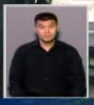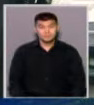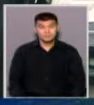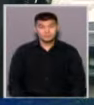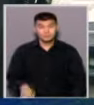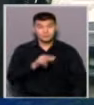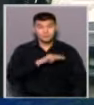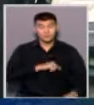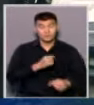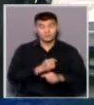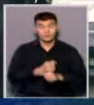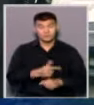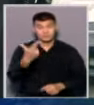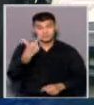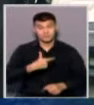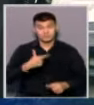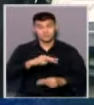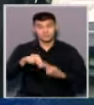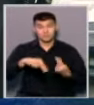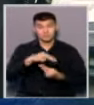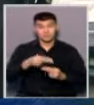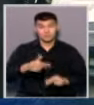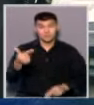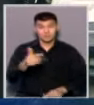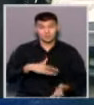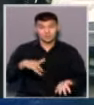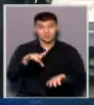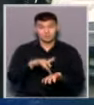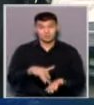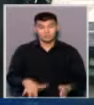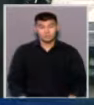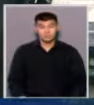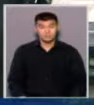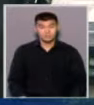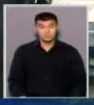Жұмыс істеп тұрған дара кәсіпкерлердің ең көп саны Атырау қаласында